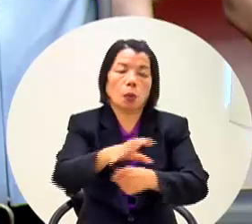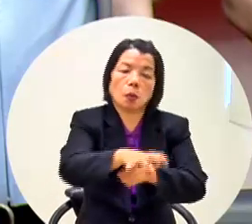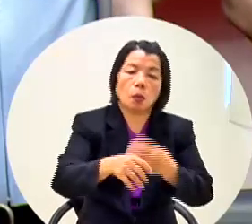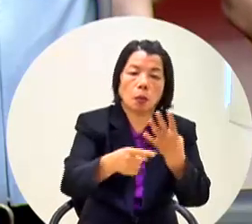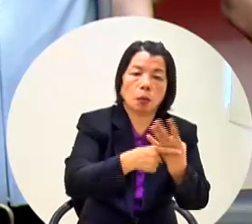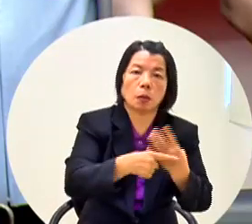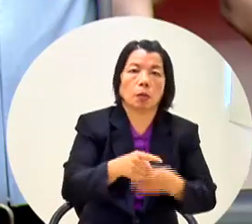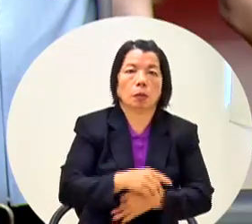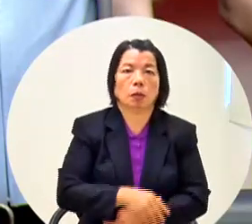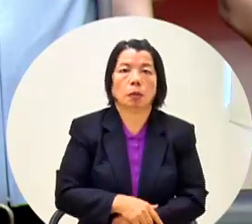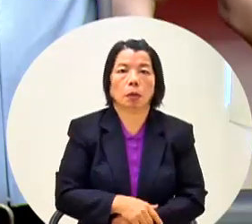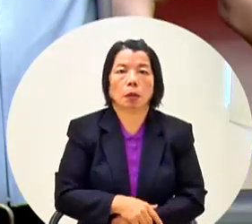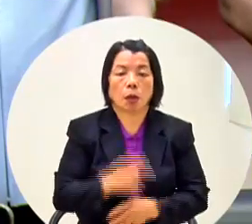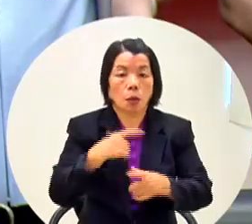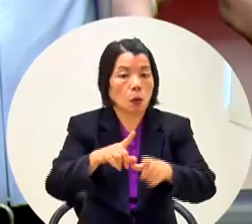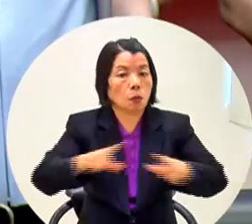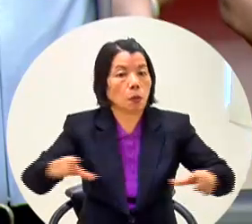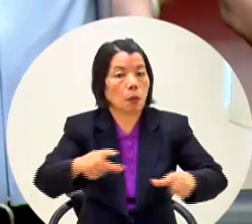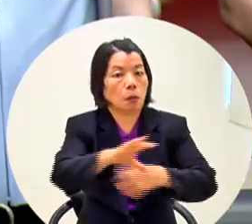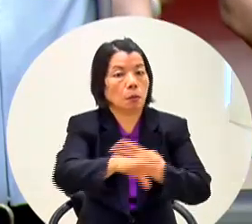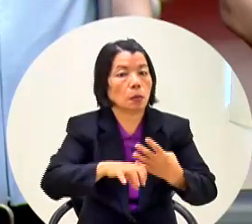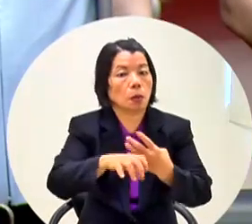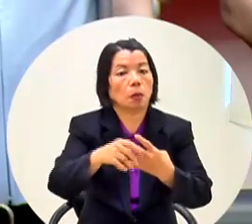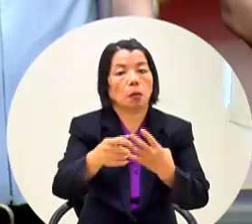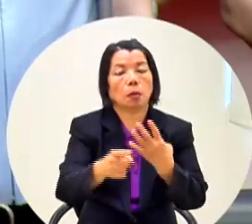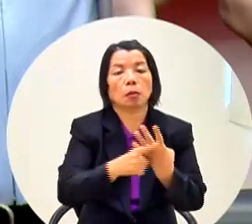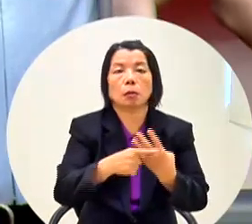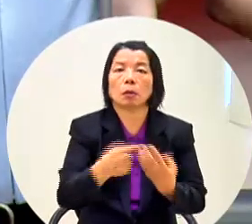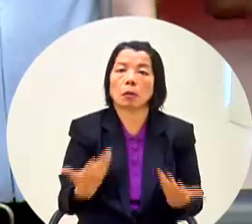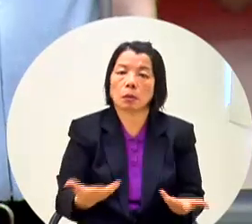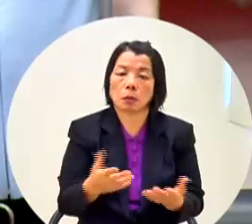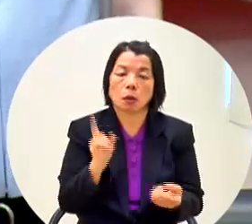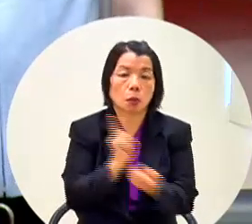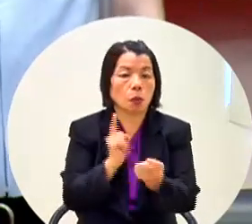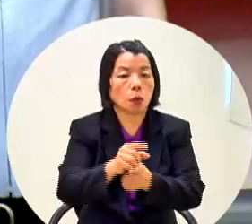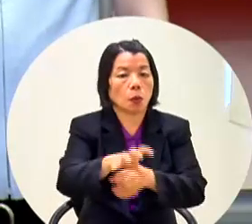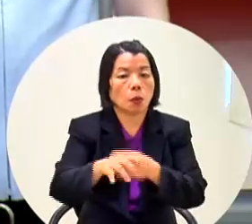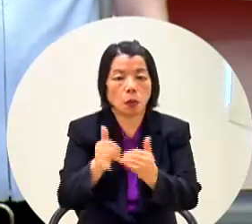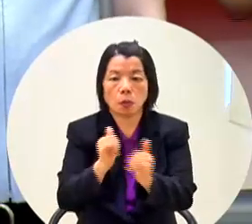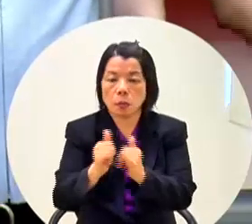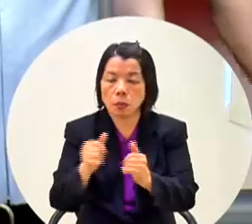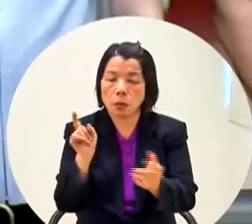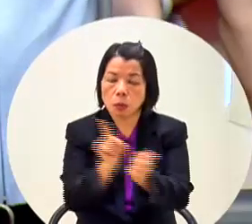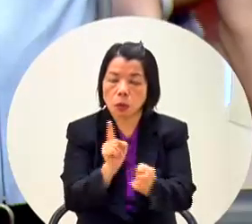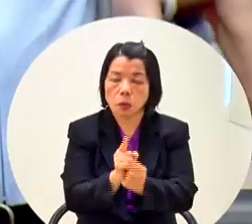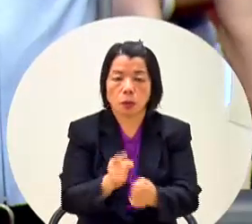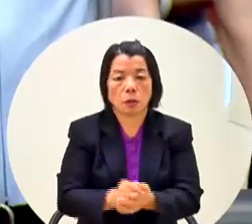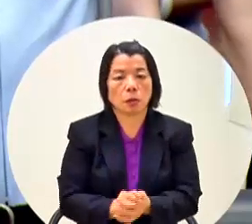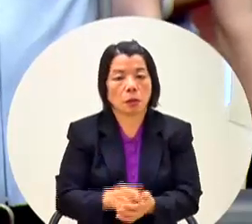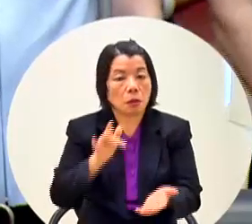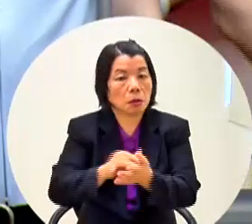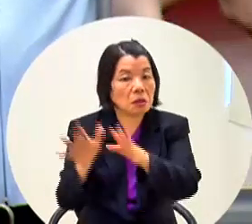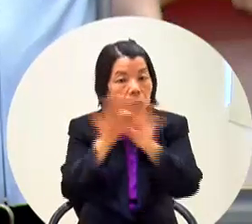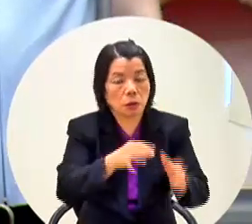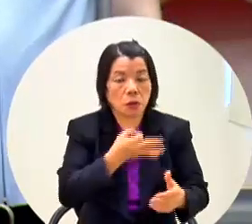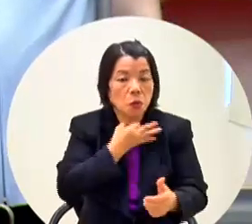那我们庞大的农业，现在我们的农民面对的这个疫情纾困，那大家的一